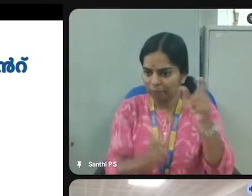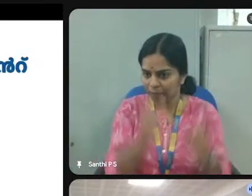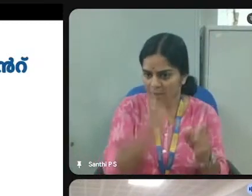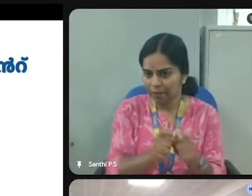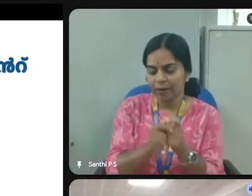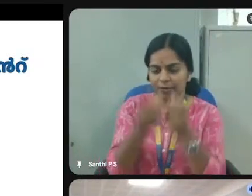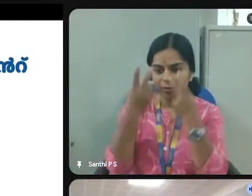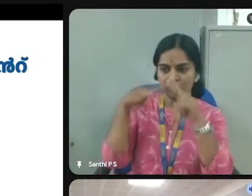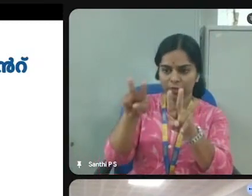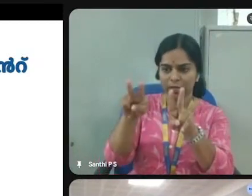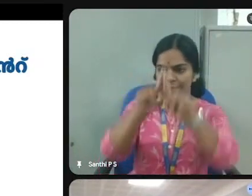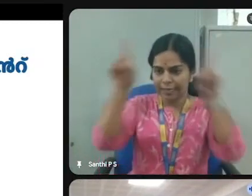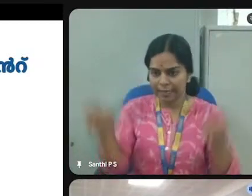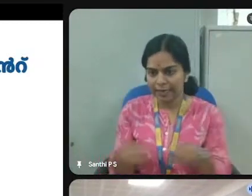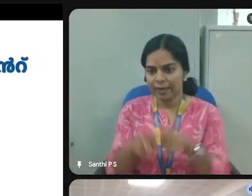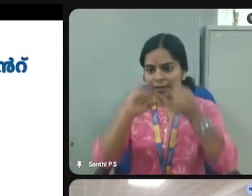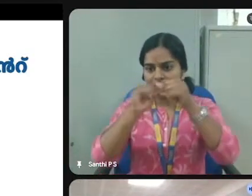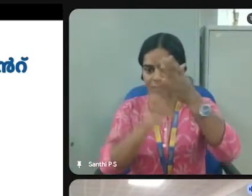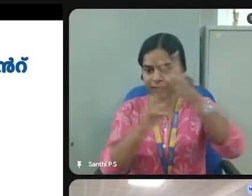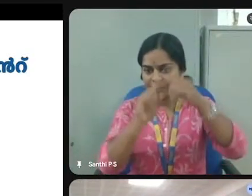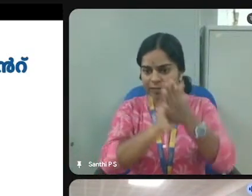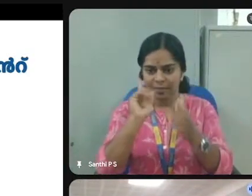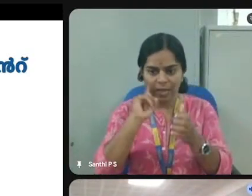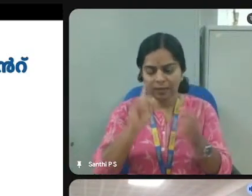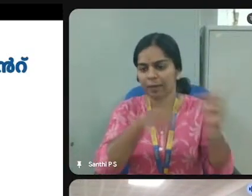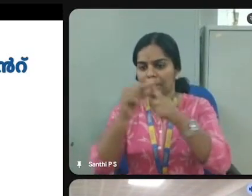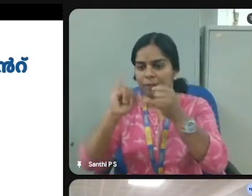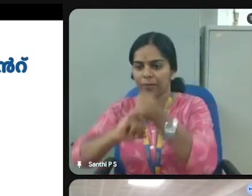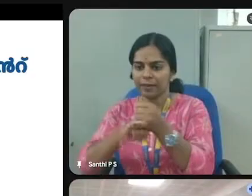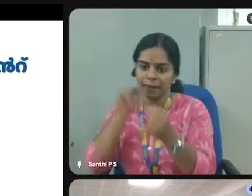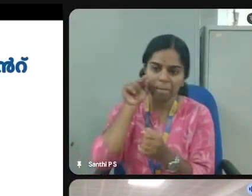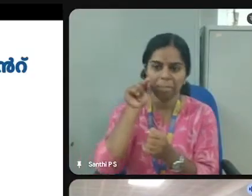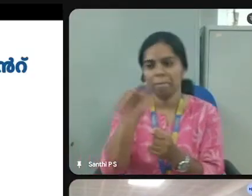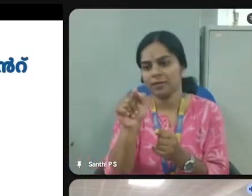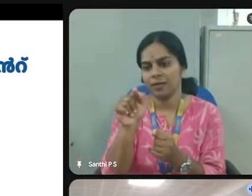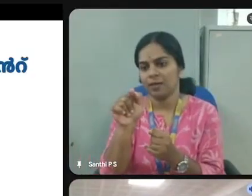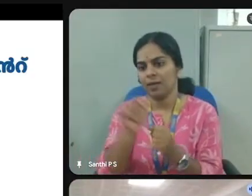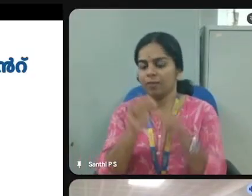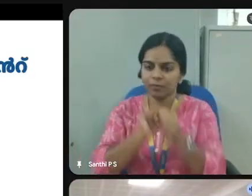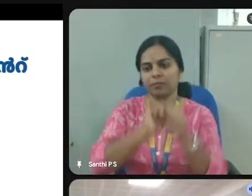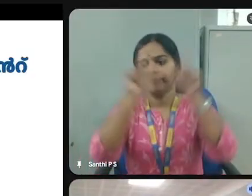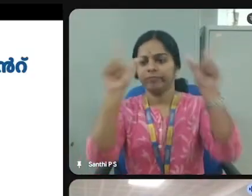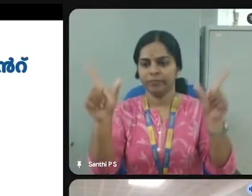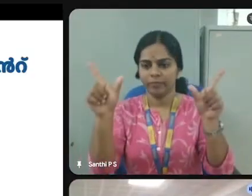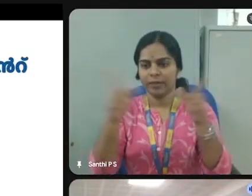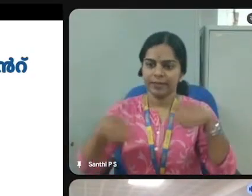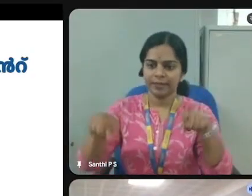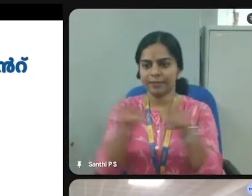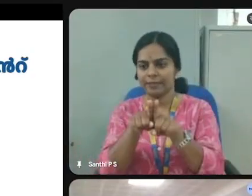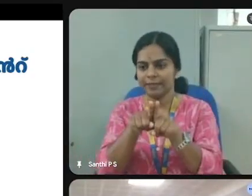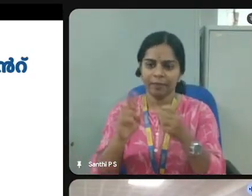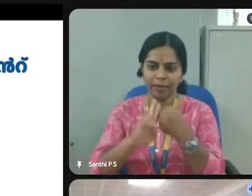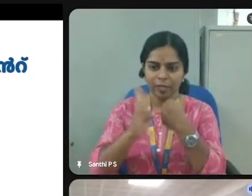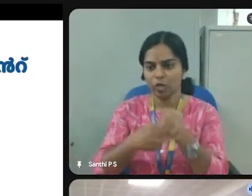ശാന്തി PS-നെ പിൻ ചെയ്യേണ്ടതാണ്. അതുപോലെ തന്നെ ഈ സെഷൻ ഗൂഗിൾ മീറ്റിലൂടെയും നെഷിന്റെ യൂട്യൂബ് ചാനൽ ലൈവ് സ്ട്രീമിങ്ങിലൂടെയും